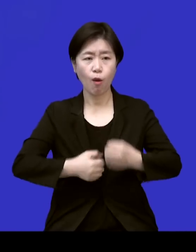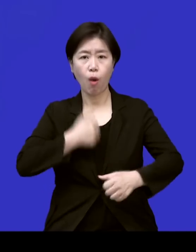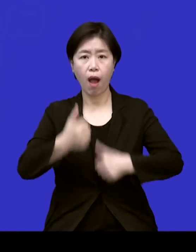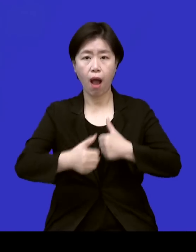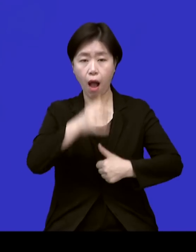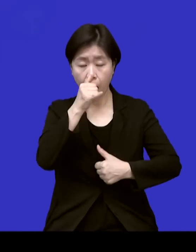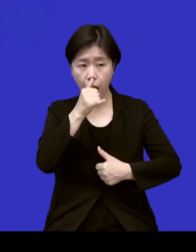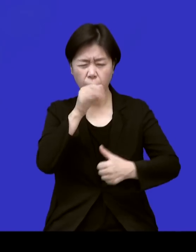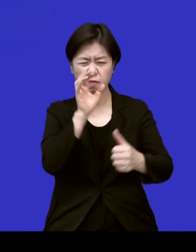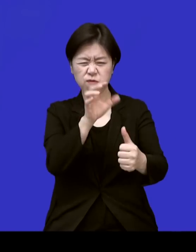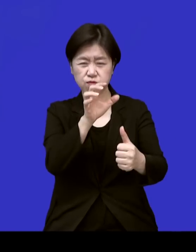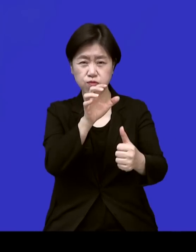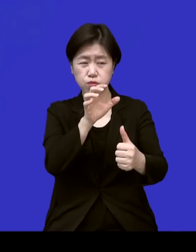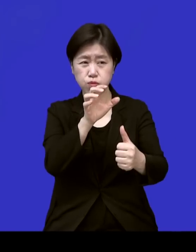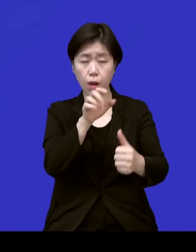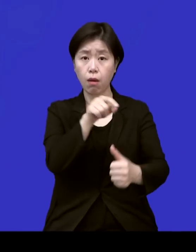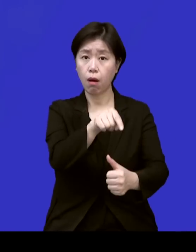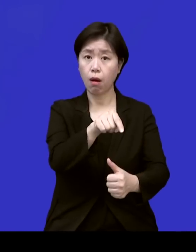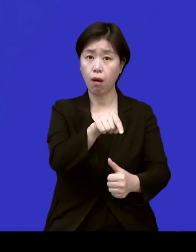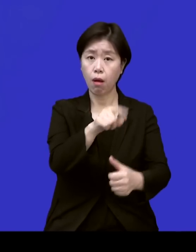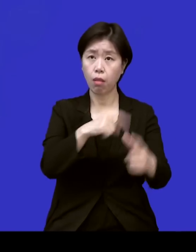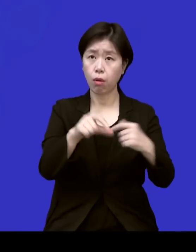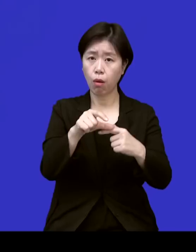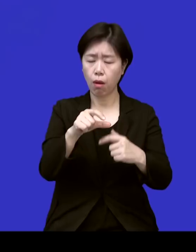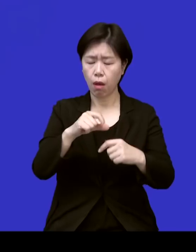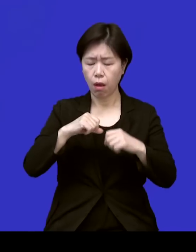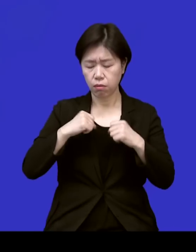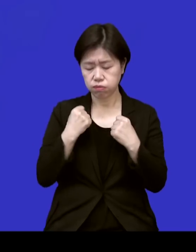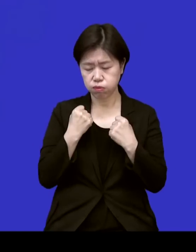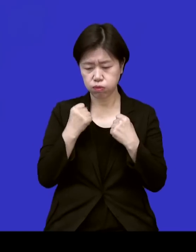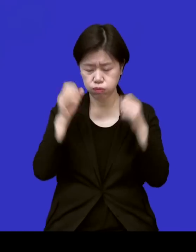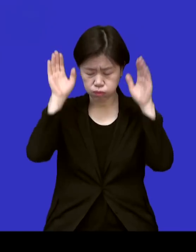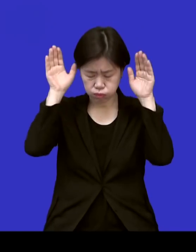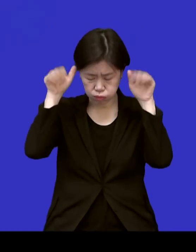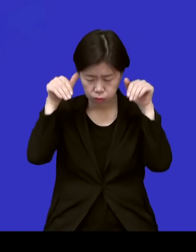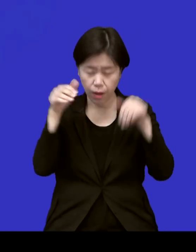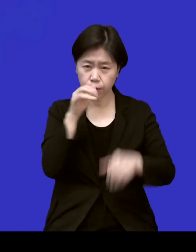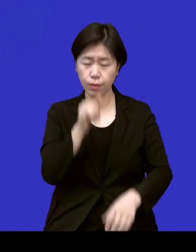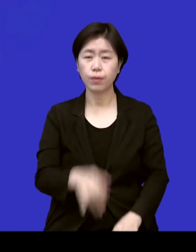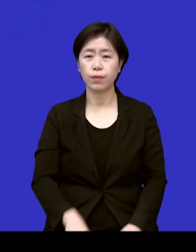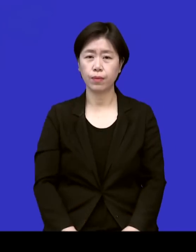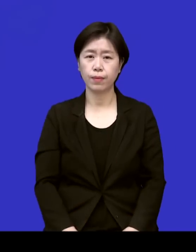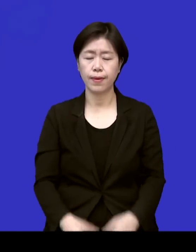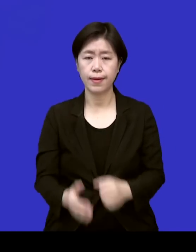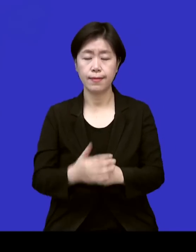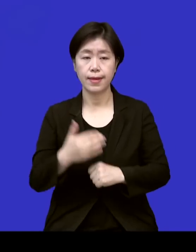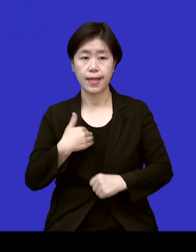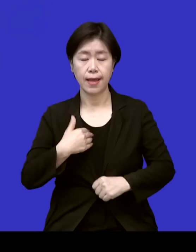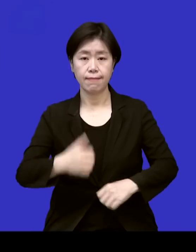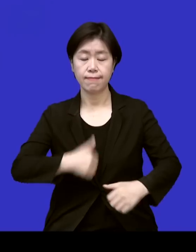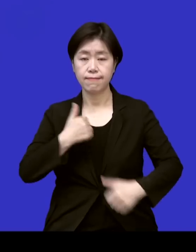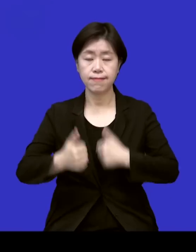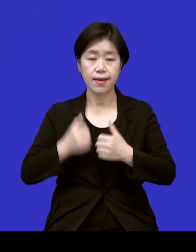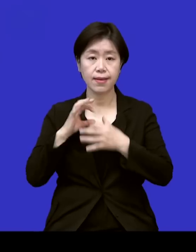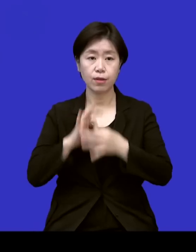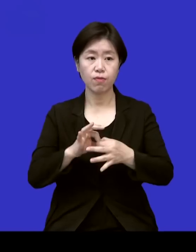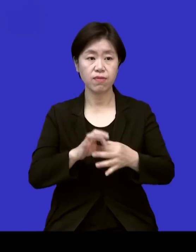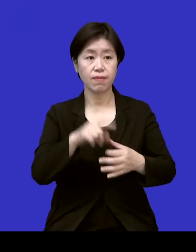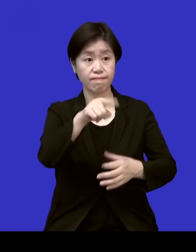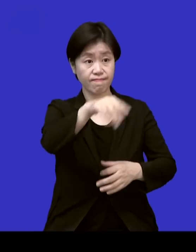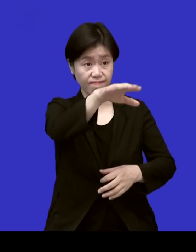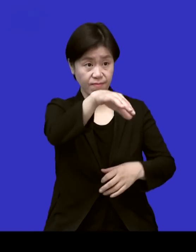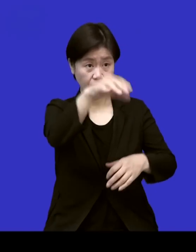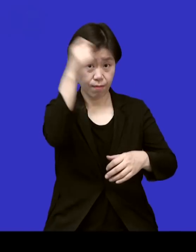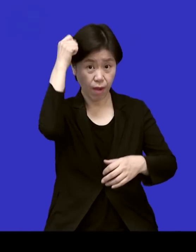더 무기력해지고 그러다가 급기야 이제 저도 제 화를 못 이겨서 막 이제 아이 머리채를 잡고 막